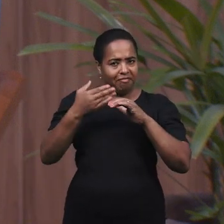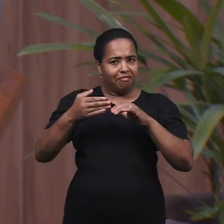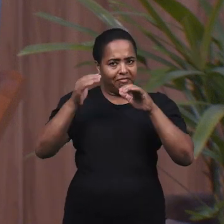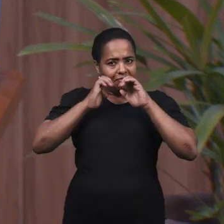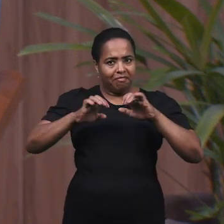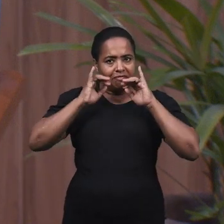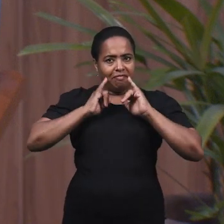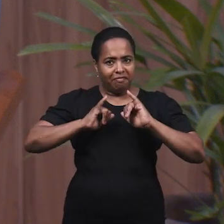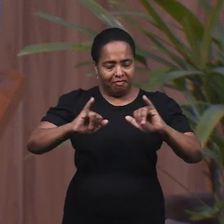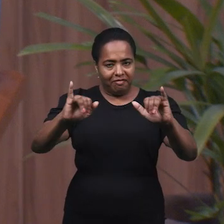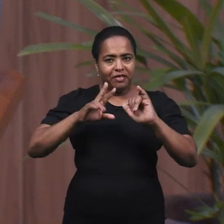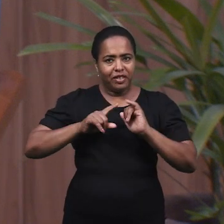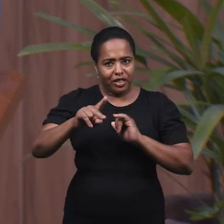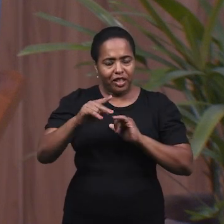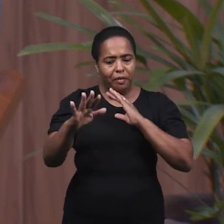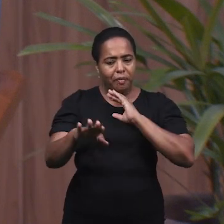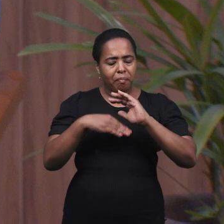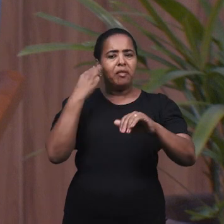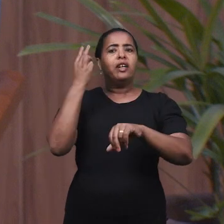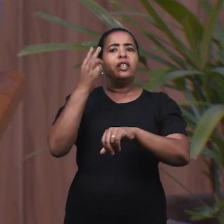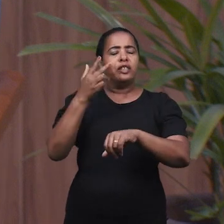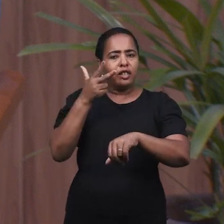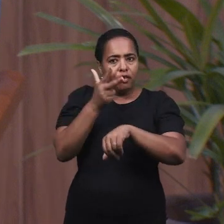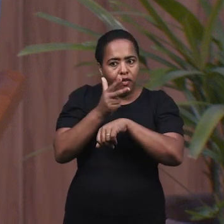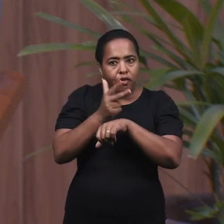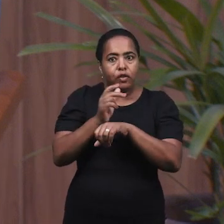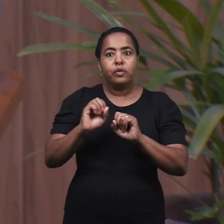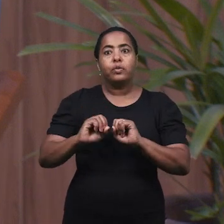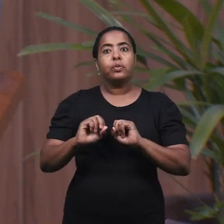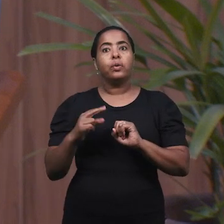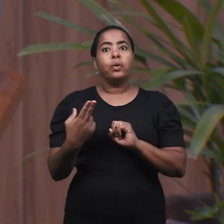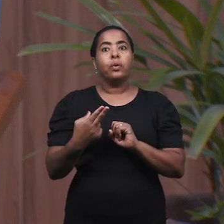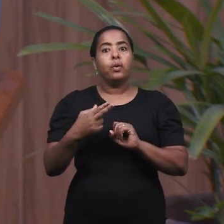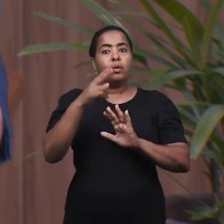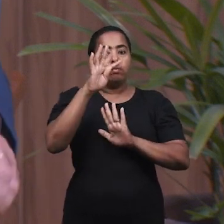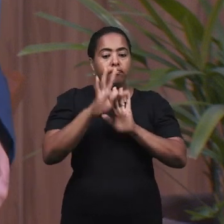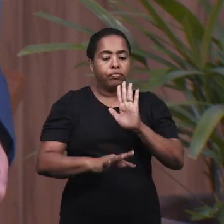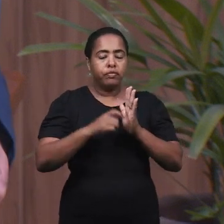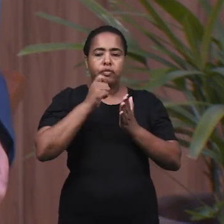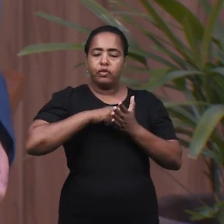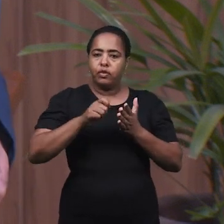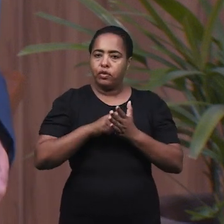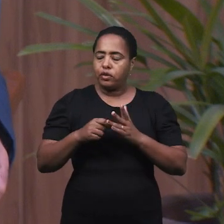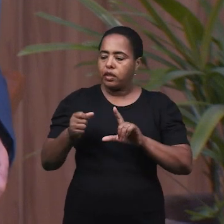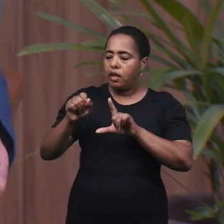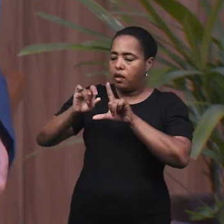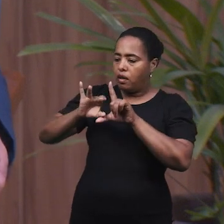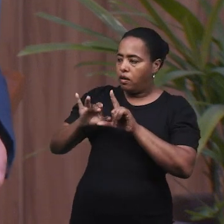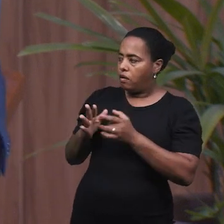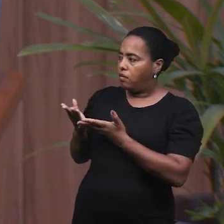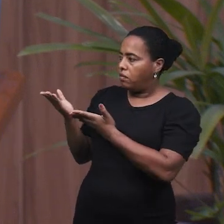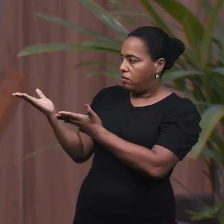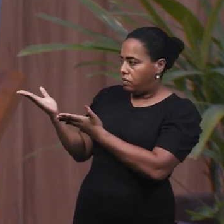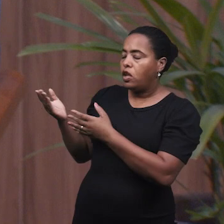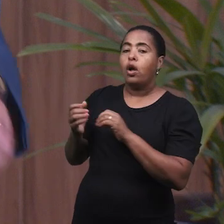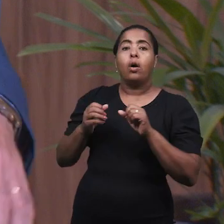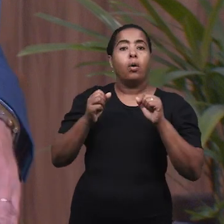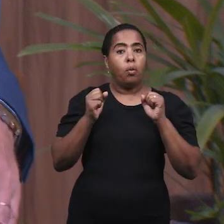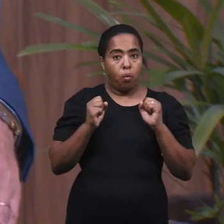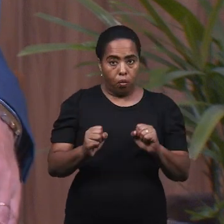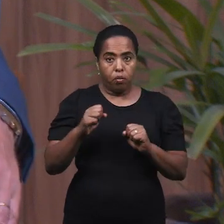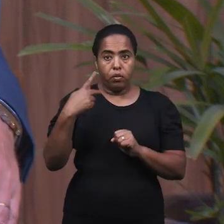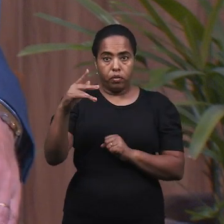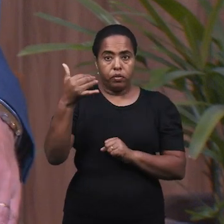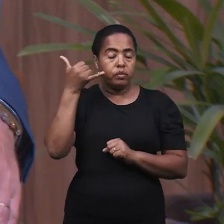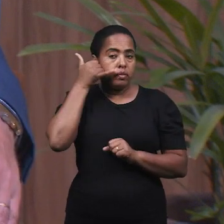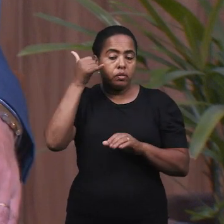éternel, en nous envoyant votre vidéo ou le texte en parlant de l'importance de la formation pour vous, en utilisant le code qui est